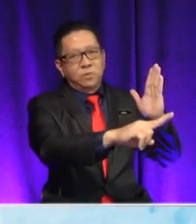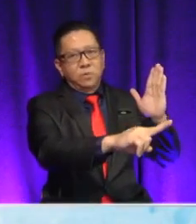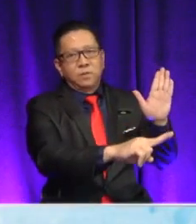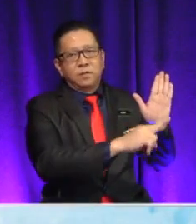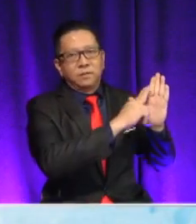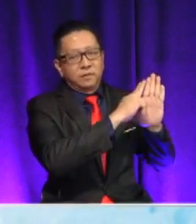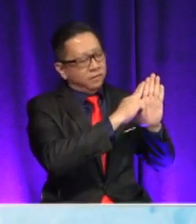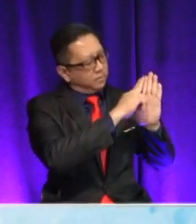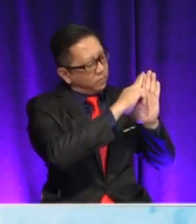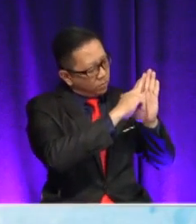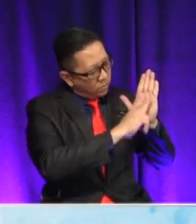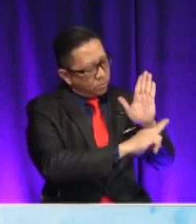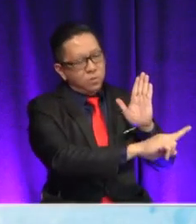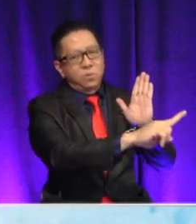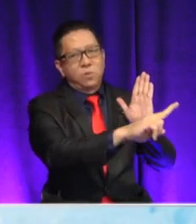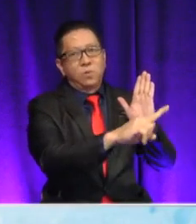atas